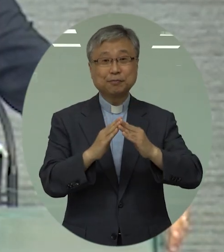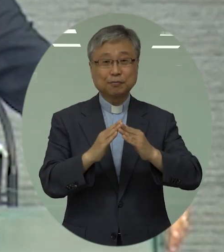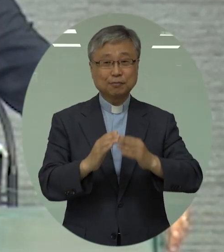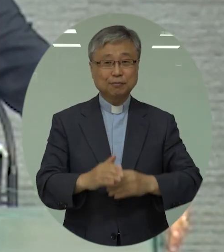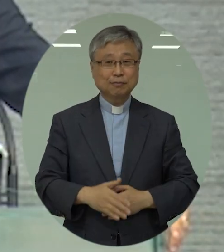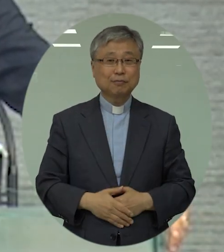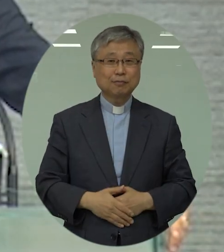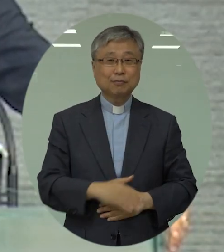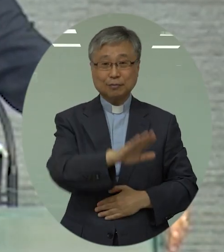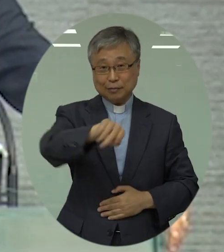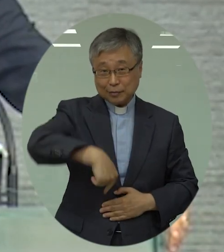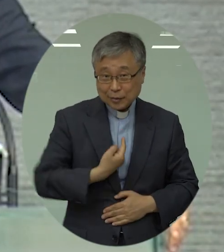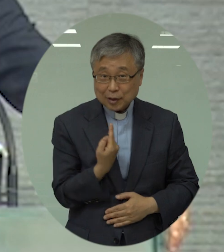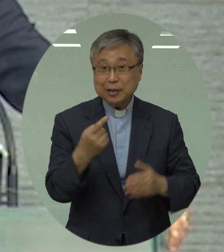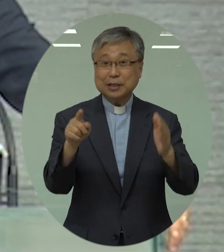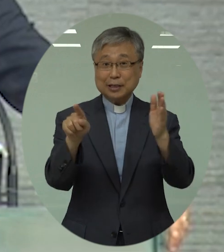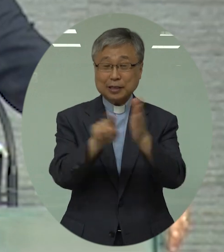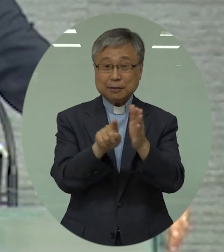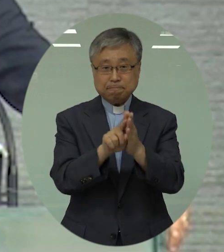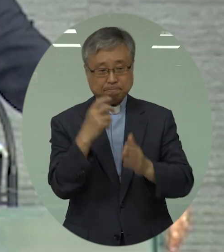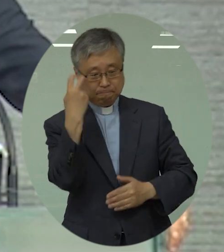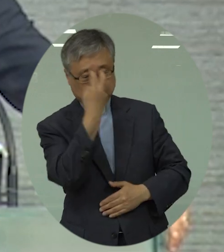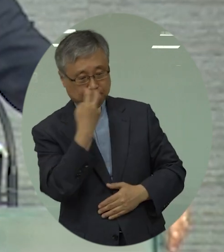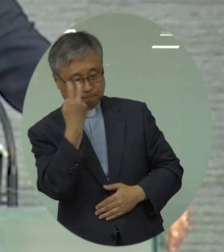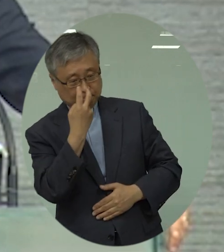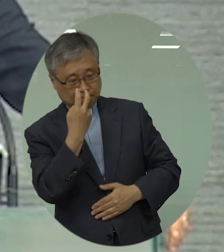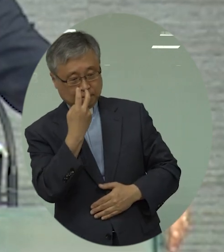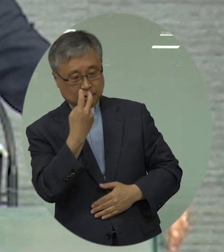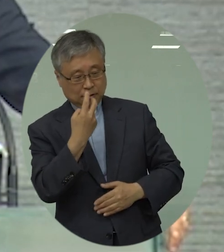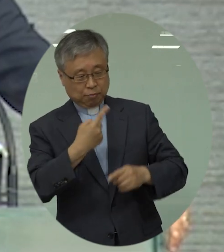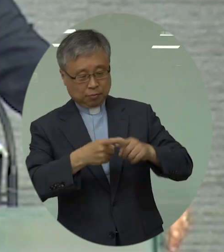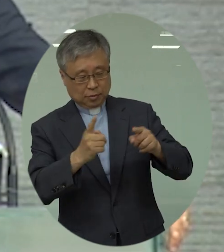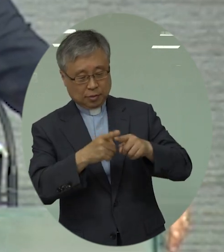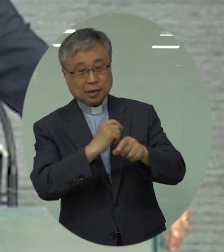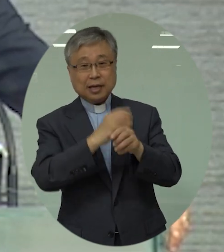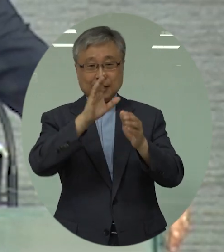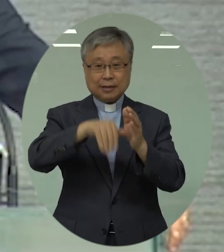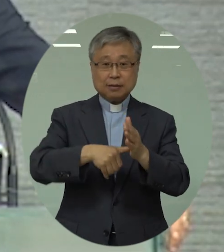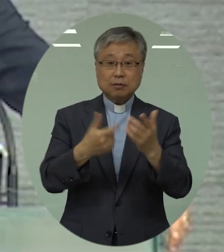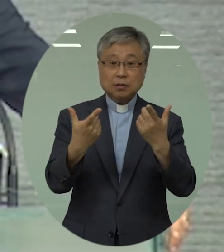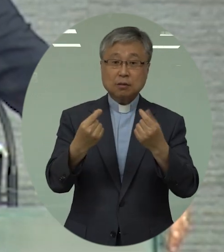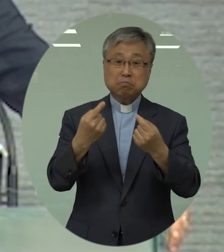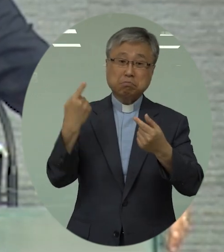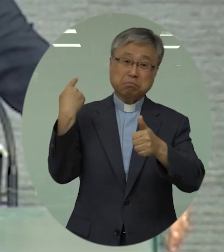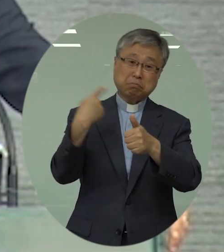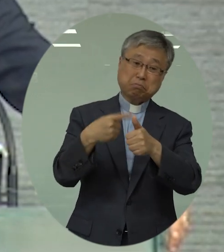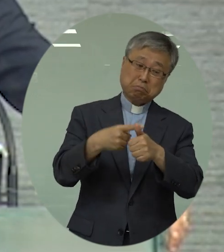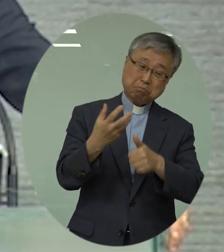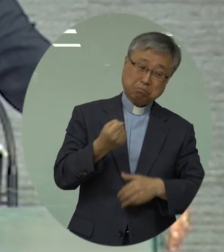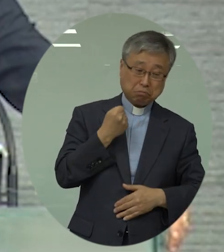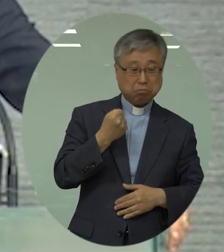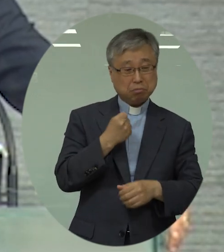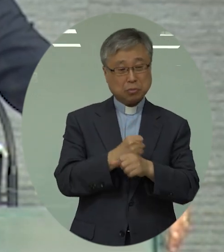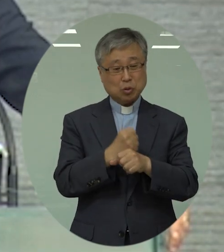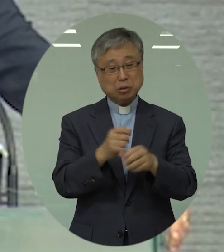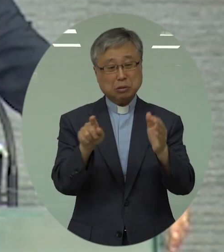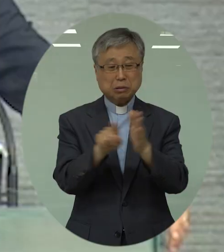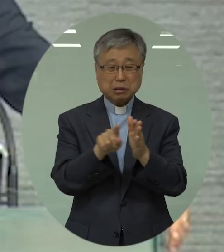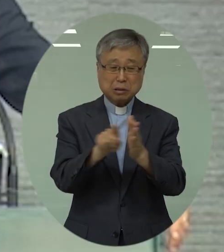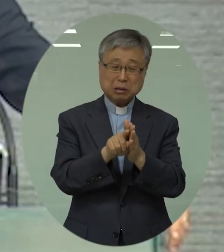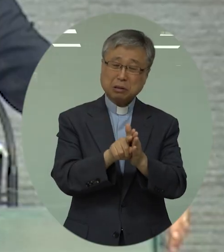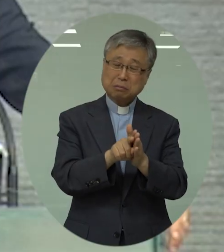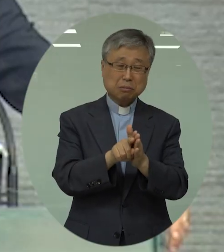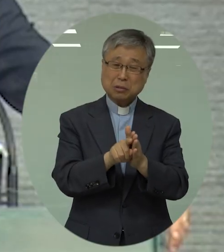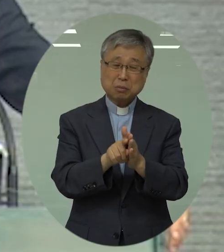교회가 우리 스스로 우리의 신앙을 점검하고 비판할 때 또 밖에서도 그런 비판을 받기도 하고 우리의 신앙이 지나치게